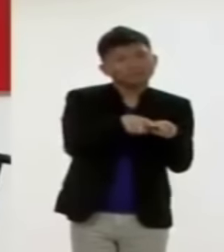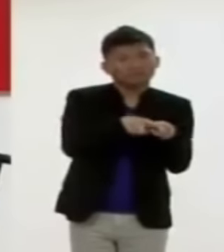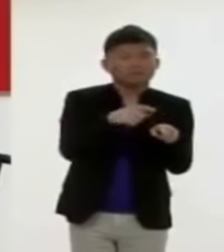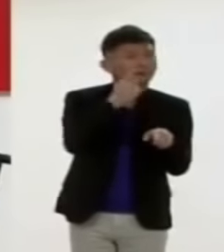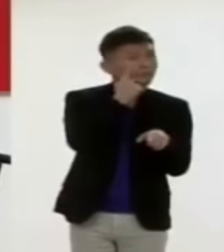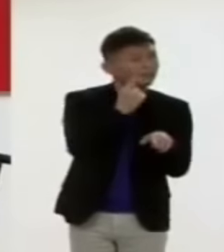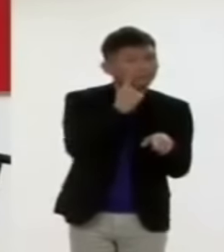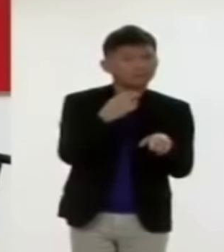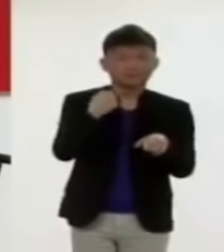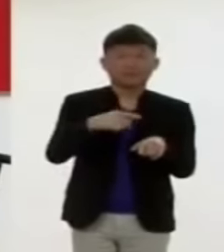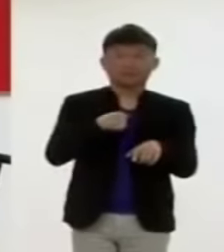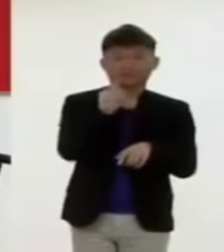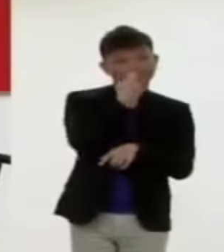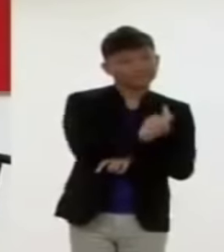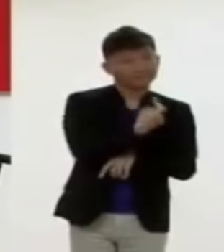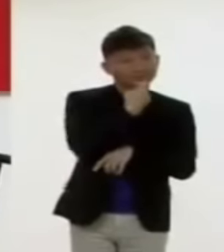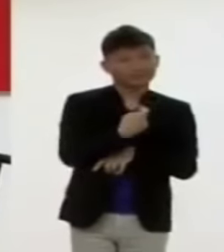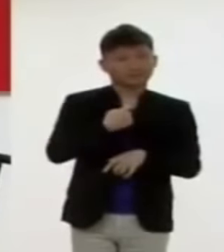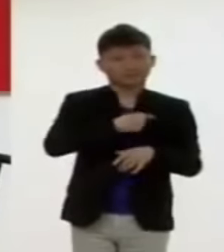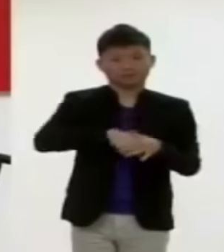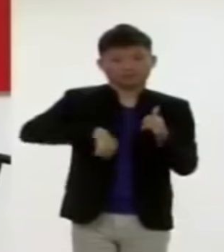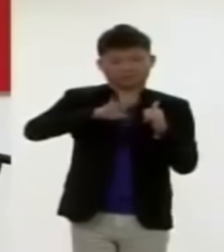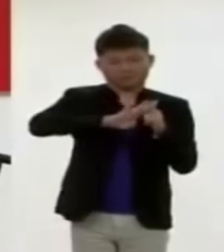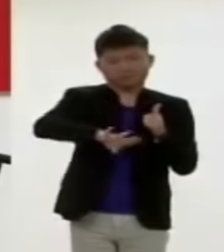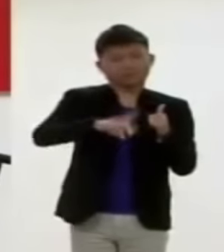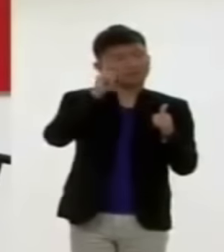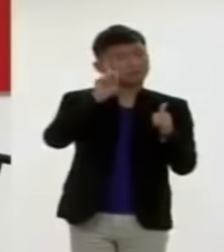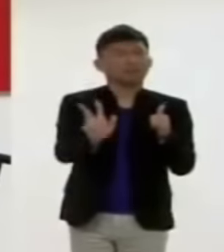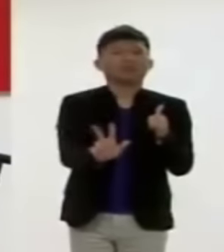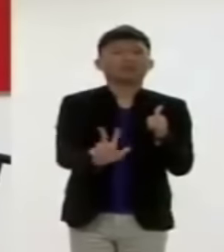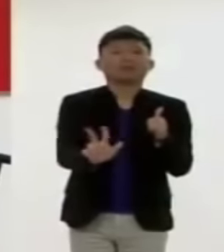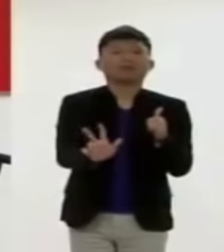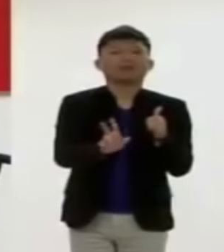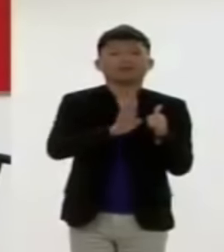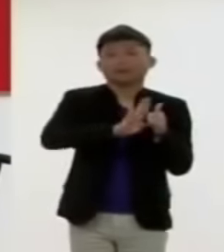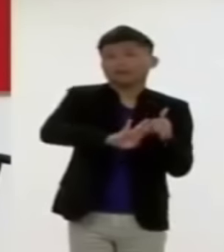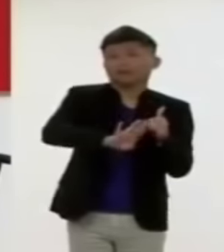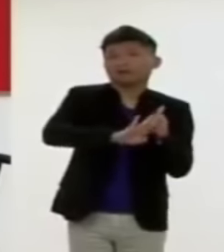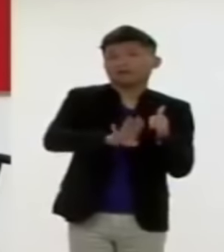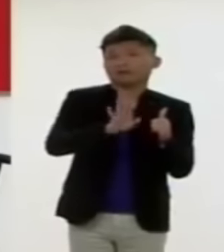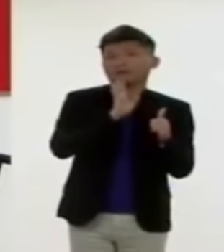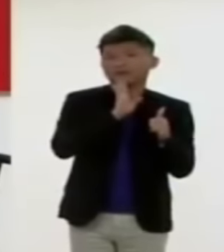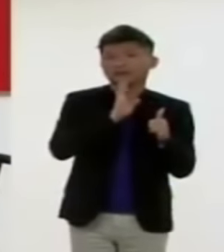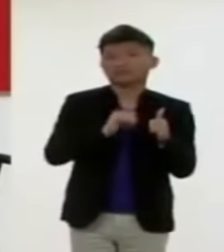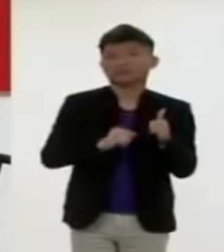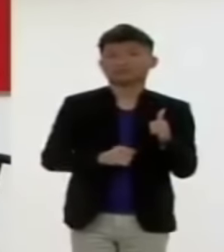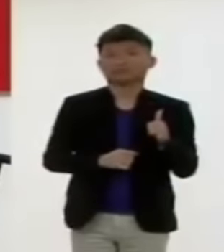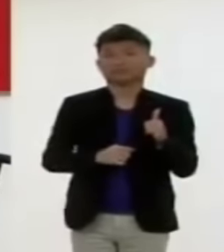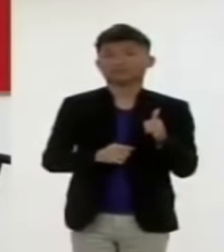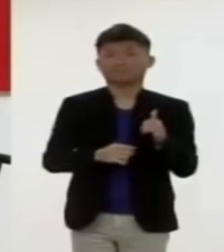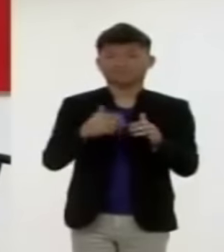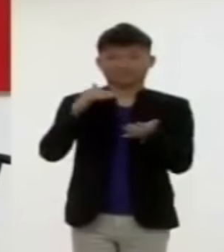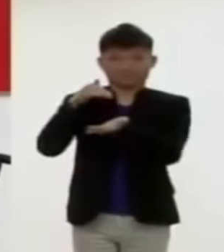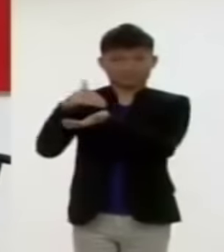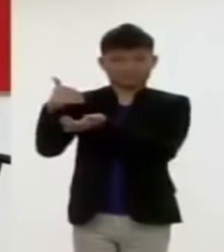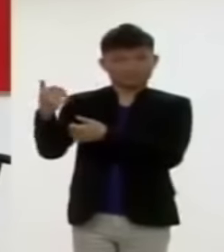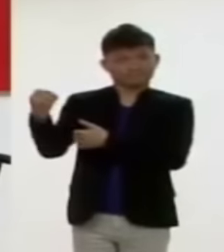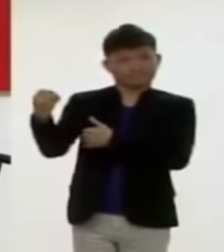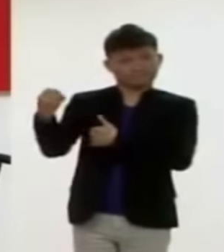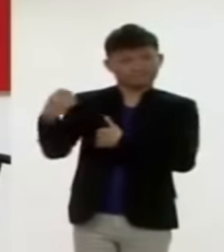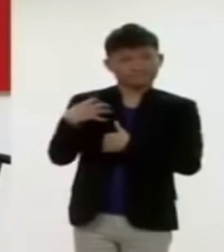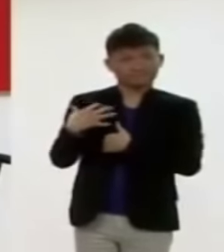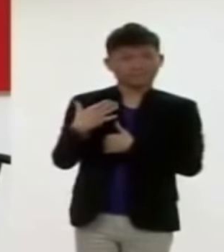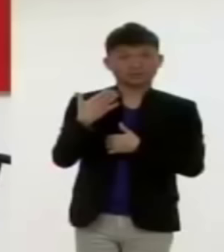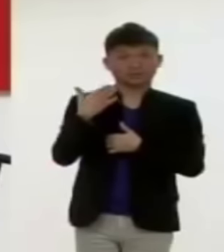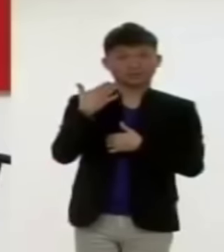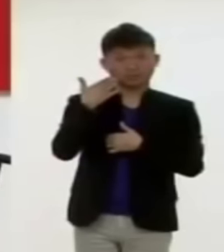我弟弟当时已经到了半身残废的，其实已经是半身残废。医师告诉我们说，只